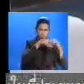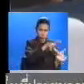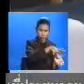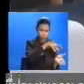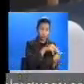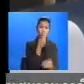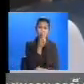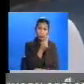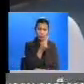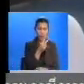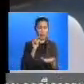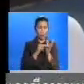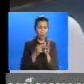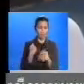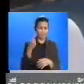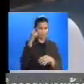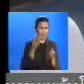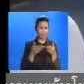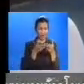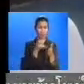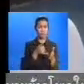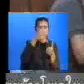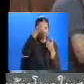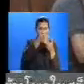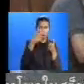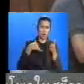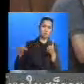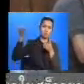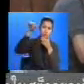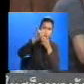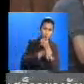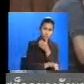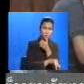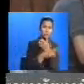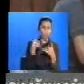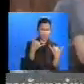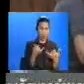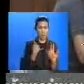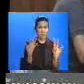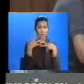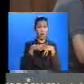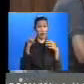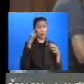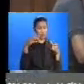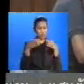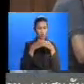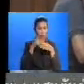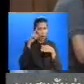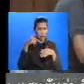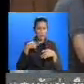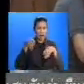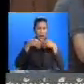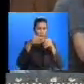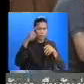ชัดก่อนที่จะปักสมอเรือและส่งทีมนักดังน้ำลงไปตรวจสอบขณะเดียวกันได้ประสานสำนักงานปรมณูเพื่อสันติตรวจยิง